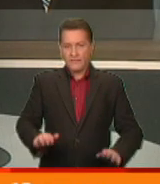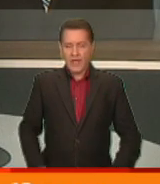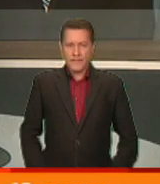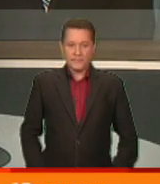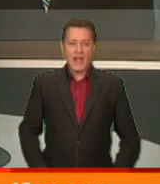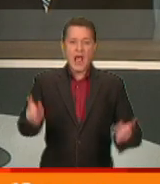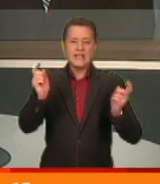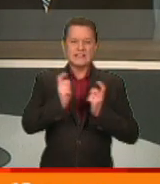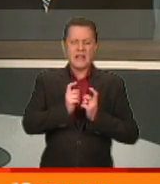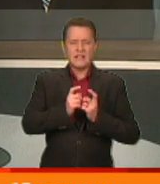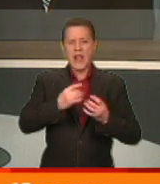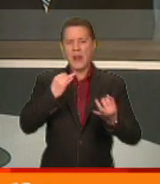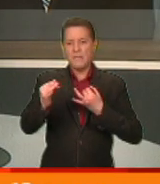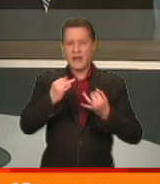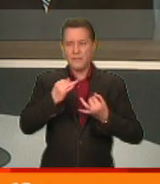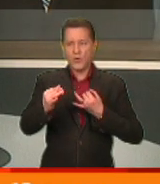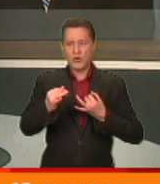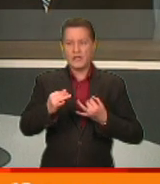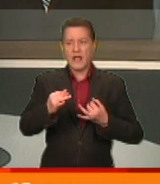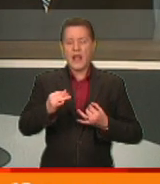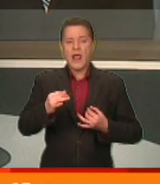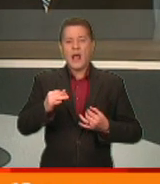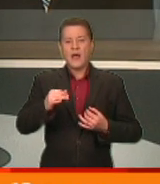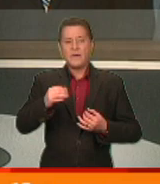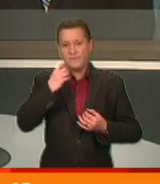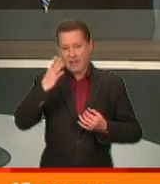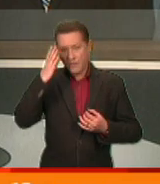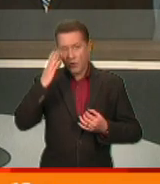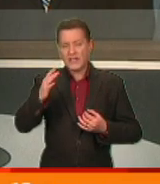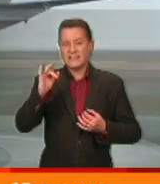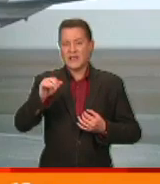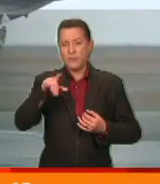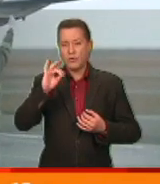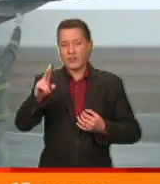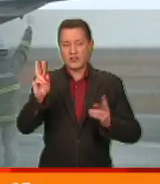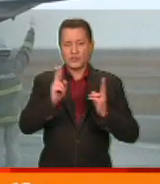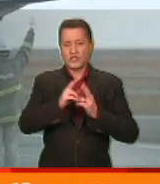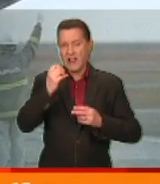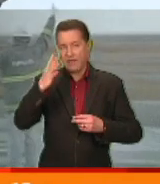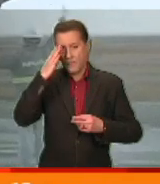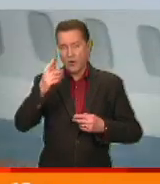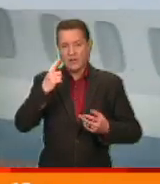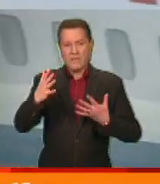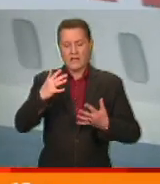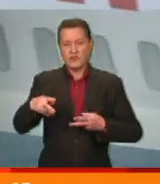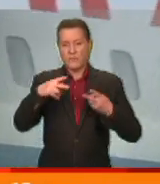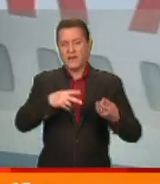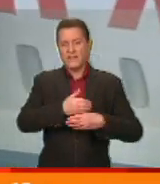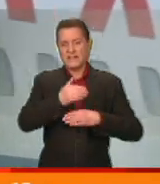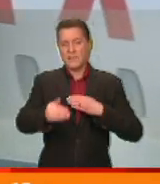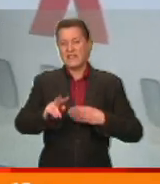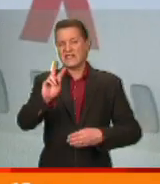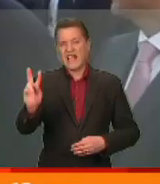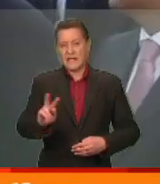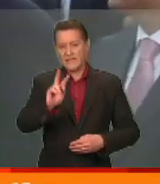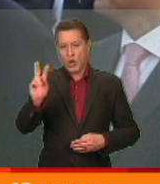скандальні перемови сидзуаба та Володимир Путін зустрічаються в Японії Путін показово прилетів із запізненням на дві